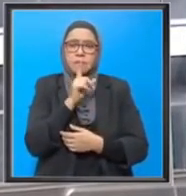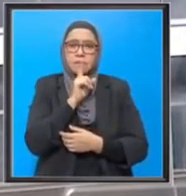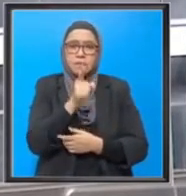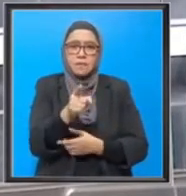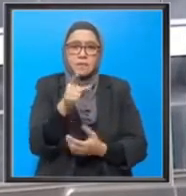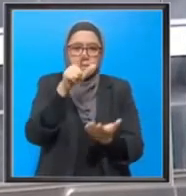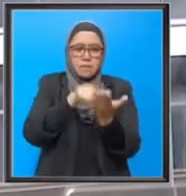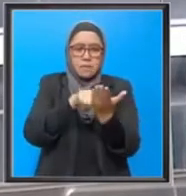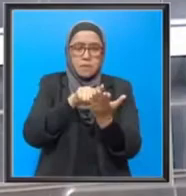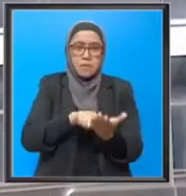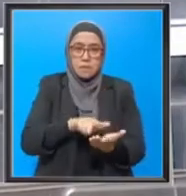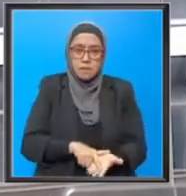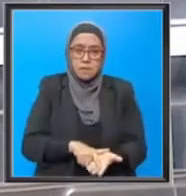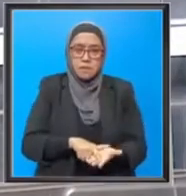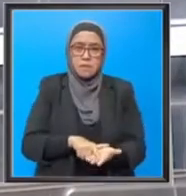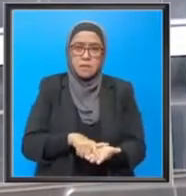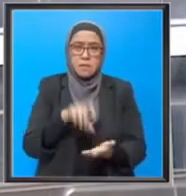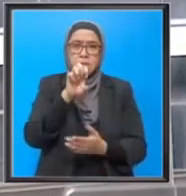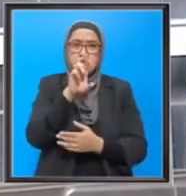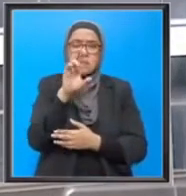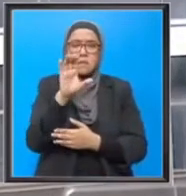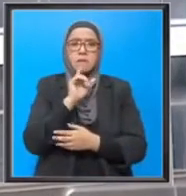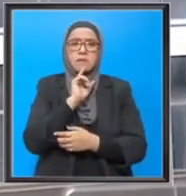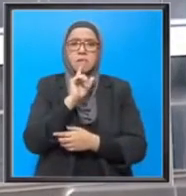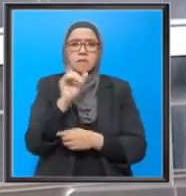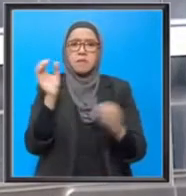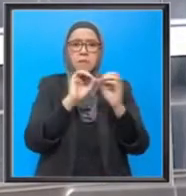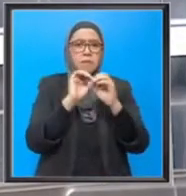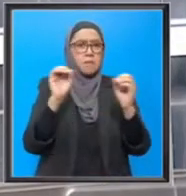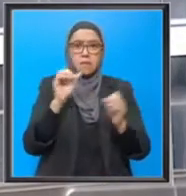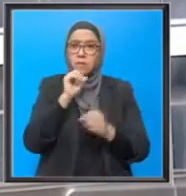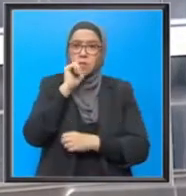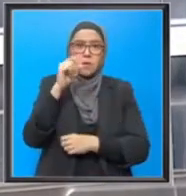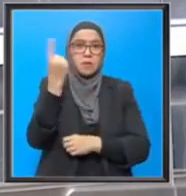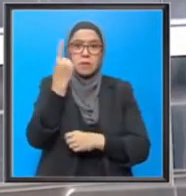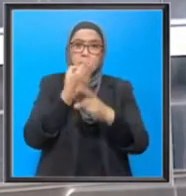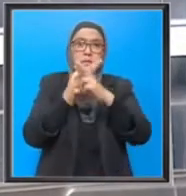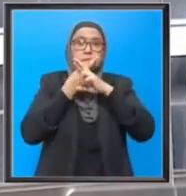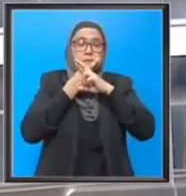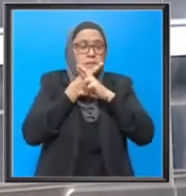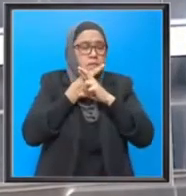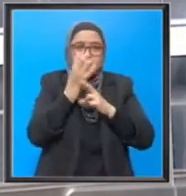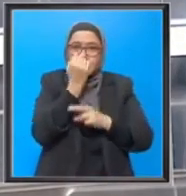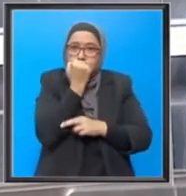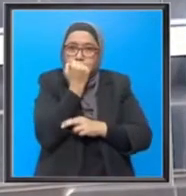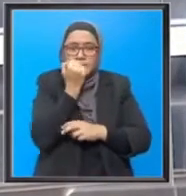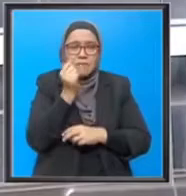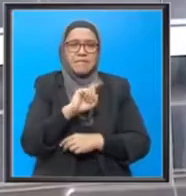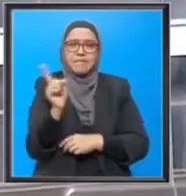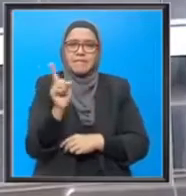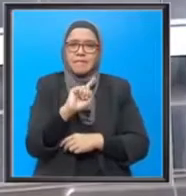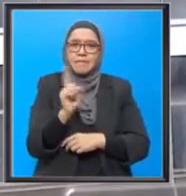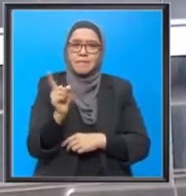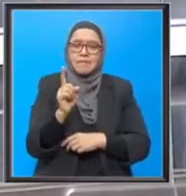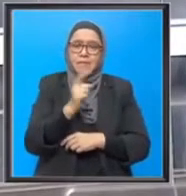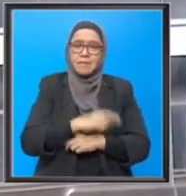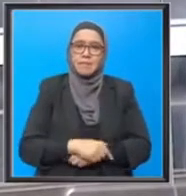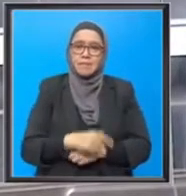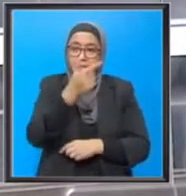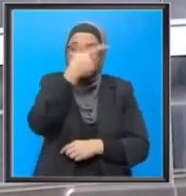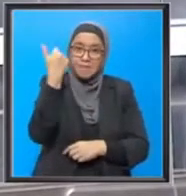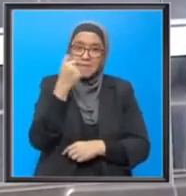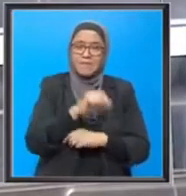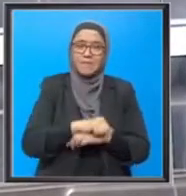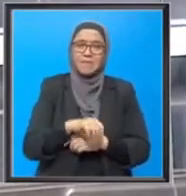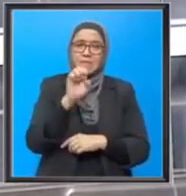laporan EOS ini bukan 10 yang Secret ya dengan izin sebab Yoshi itulah banyak kali